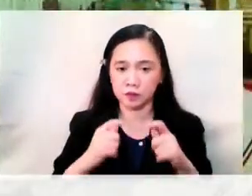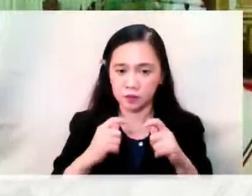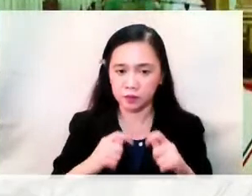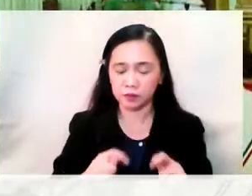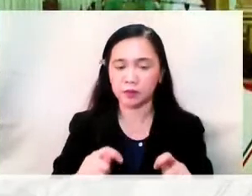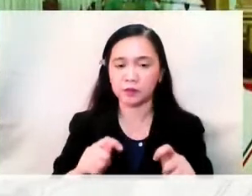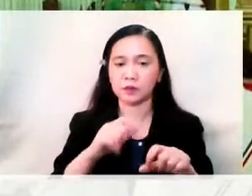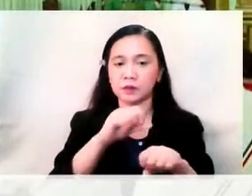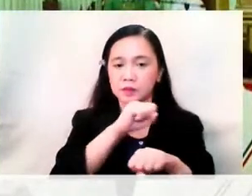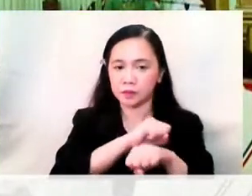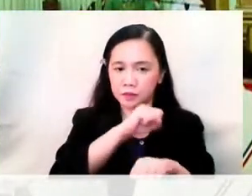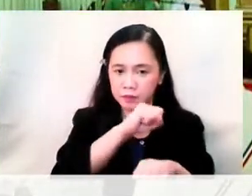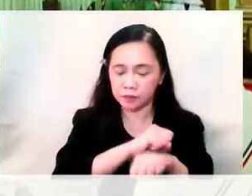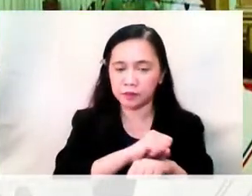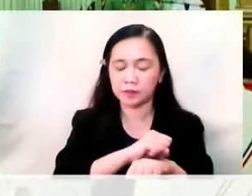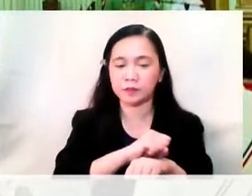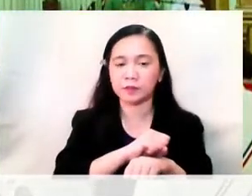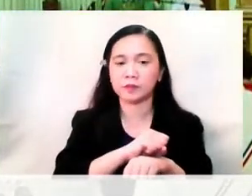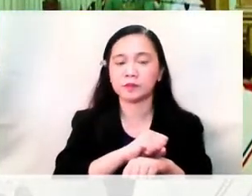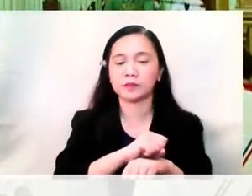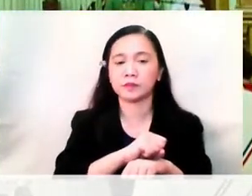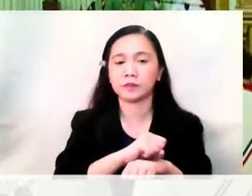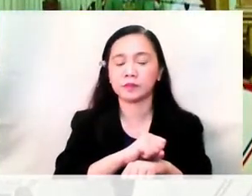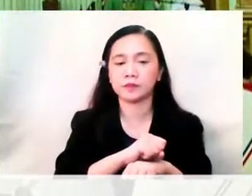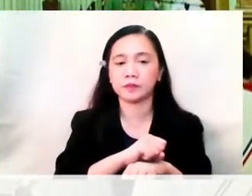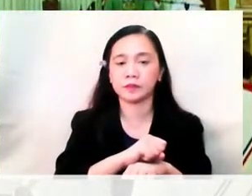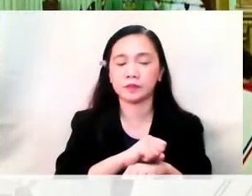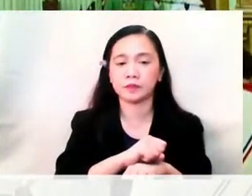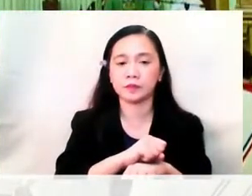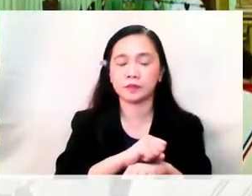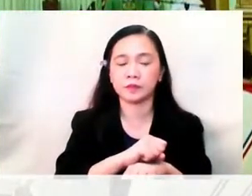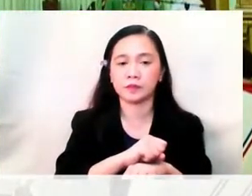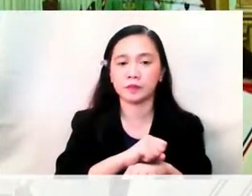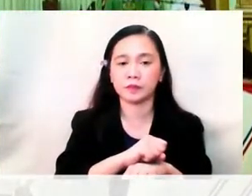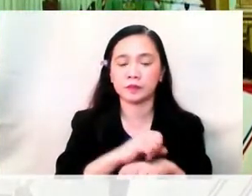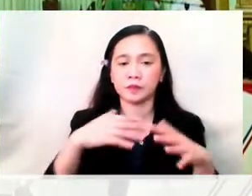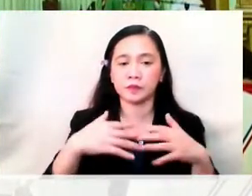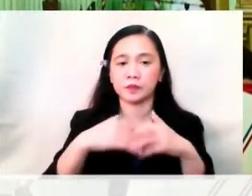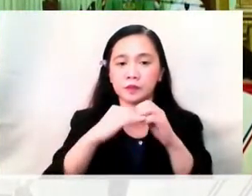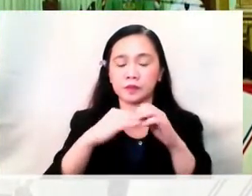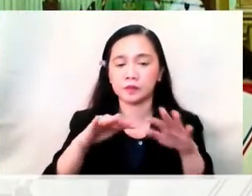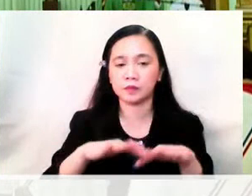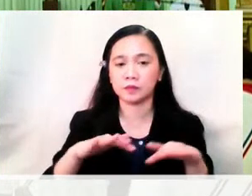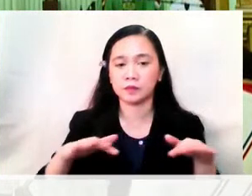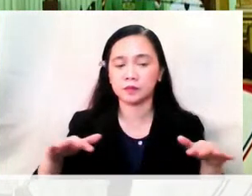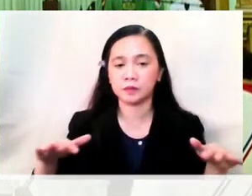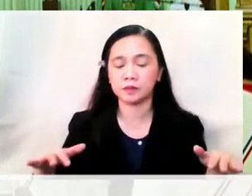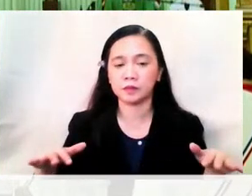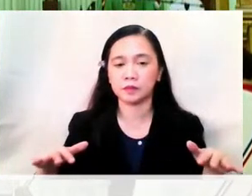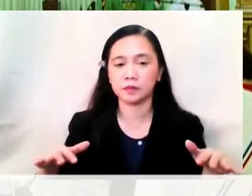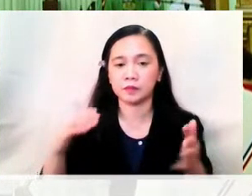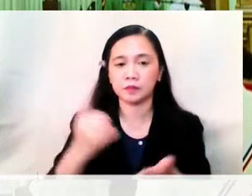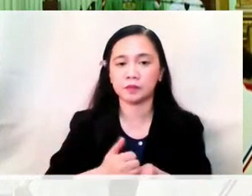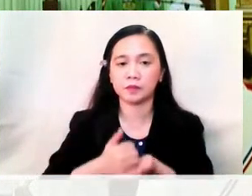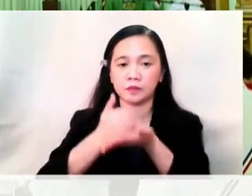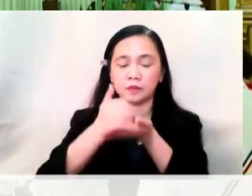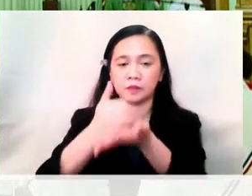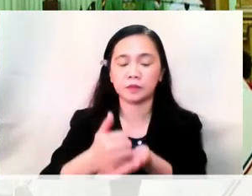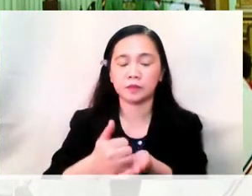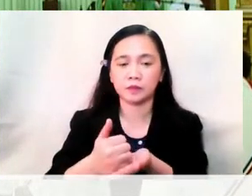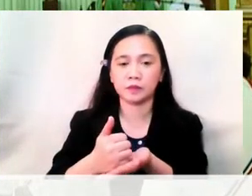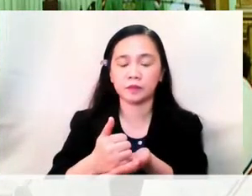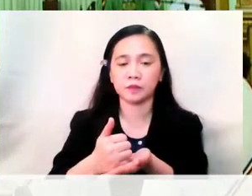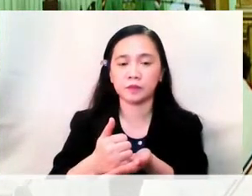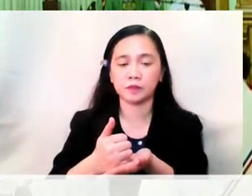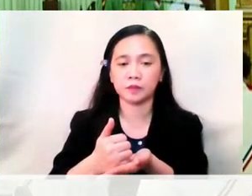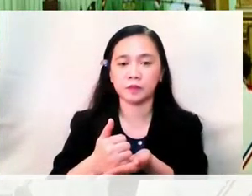hanap buhay upang maitaguyod ang kanilang mga anak at makatulong sa paglinang ng